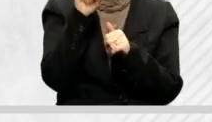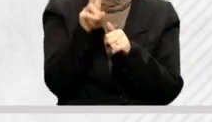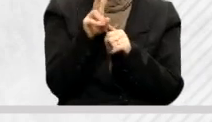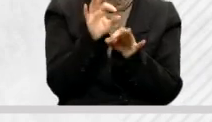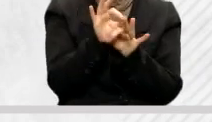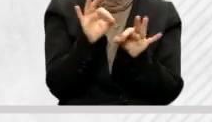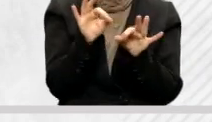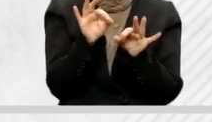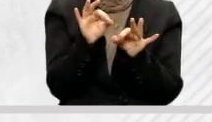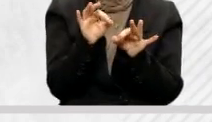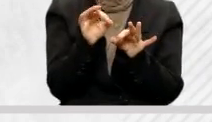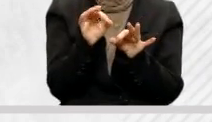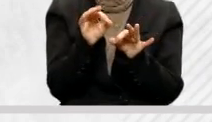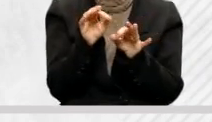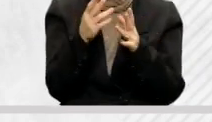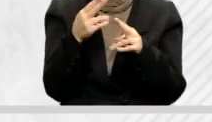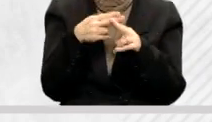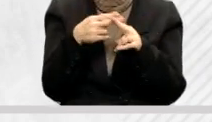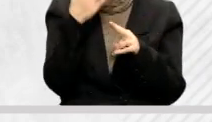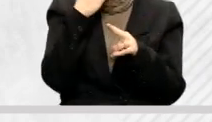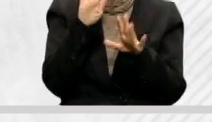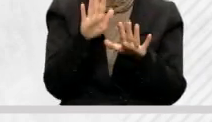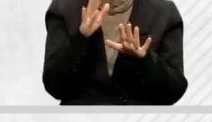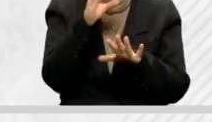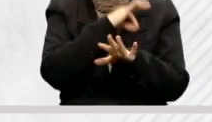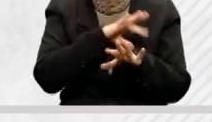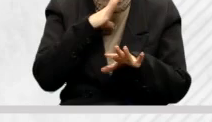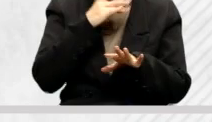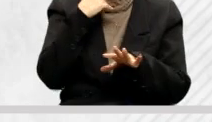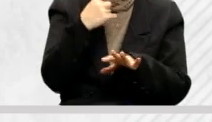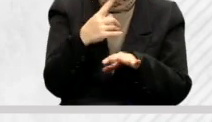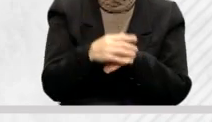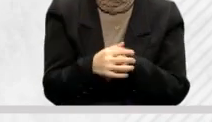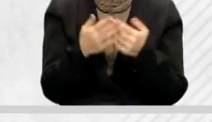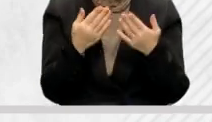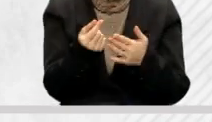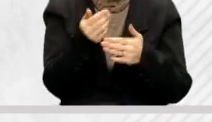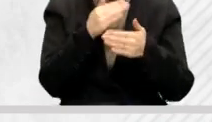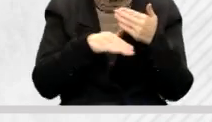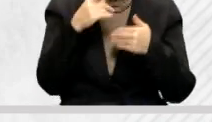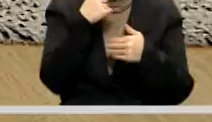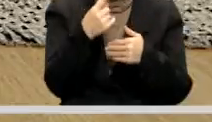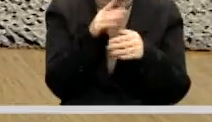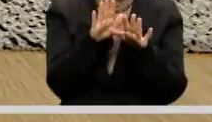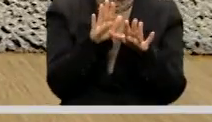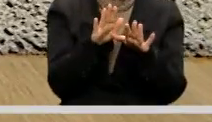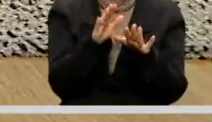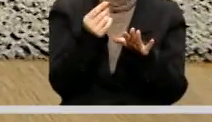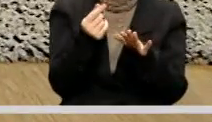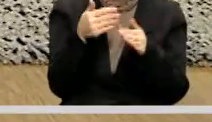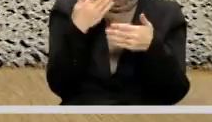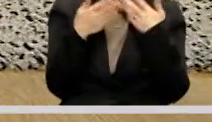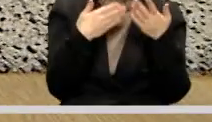hiçbir tecrübem bunda yok, onu da belirteyim. Peki biraz önce söylediğiniz zaman biraz daha detaylandıralım